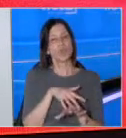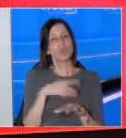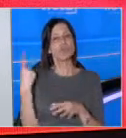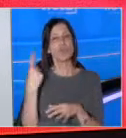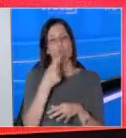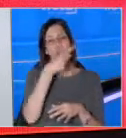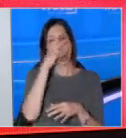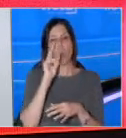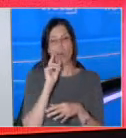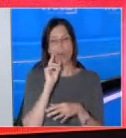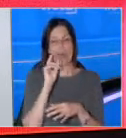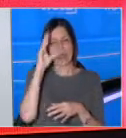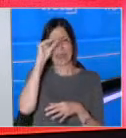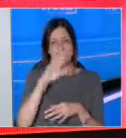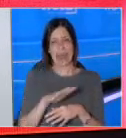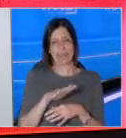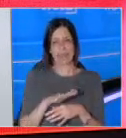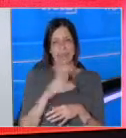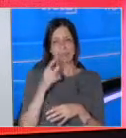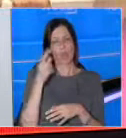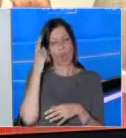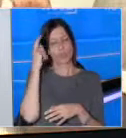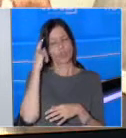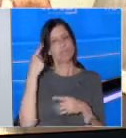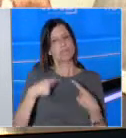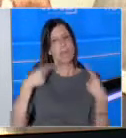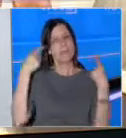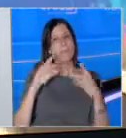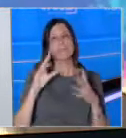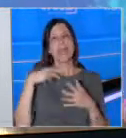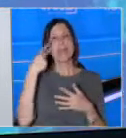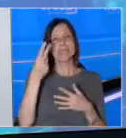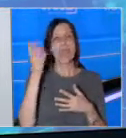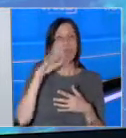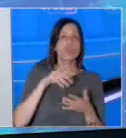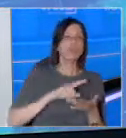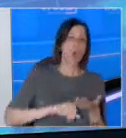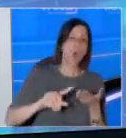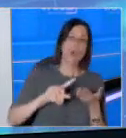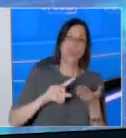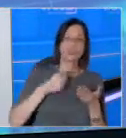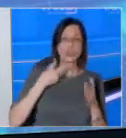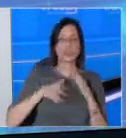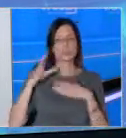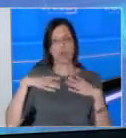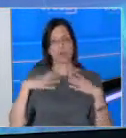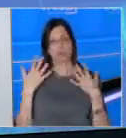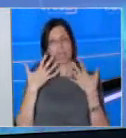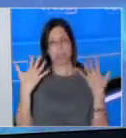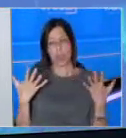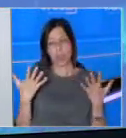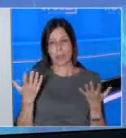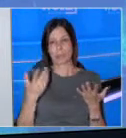הורה לילד קטן חושב בימים האלו, מה יקרה בעוד חודש שיוצאים לחופש הגדול?